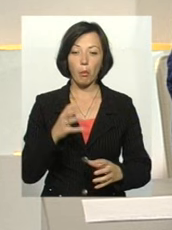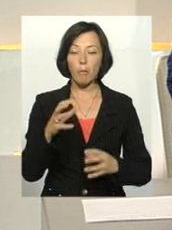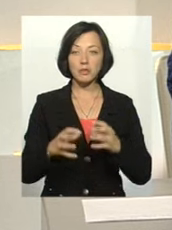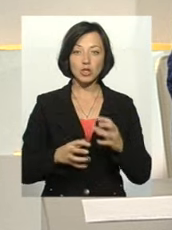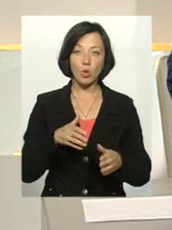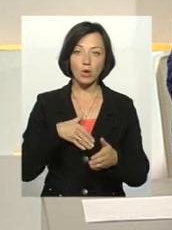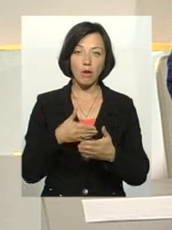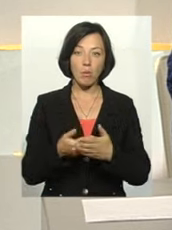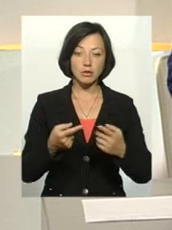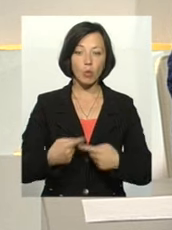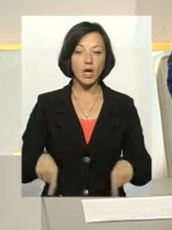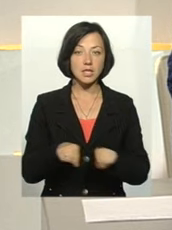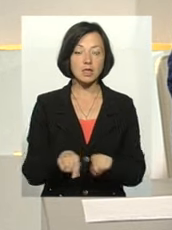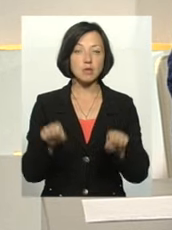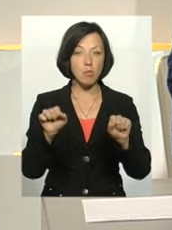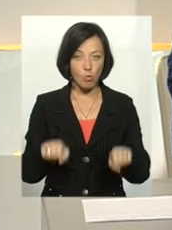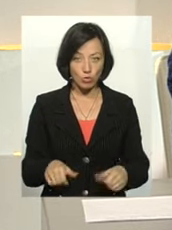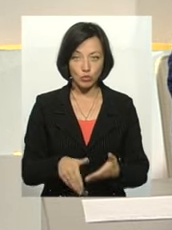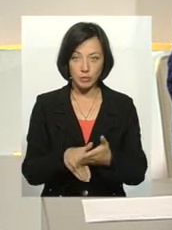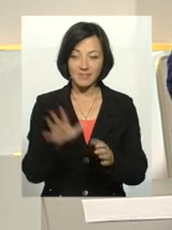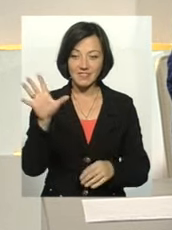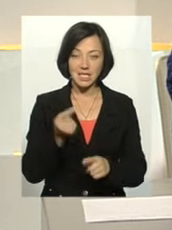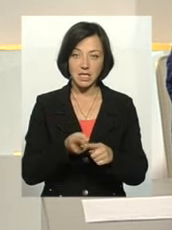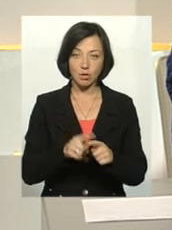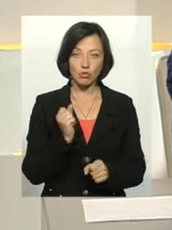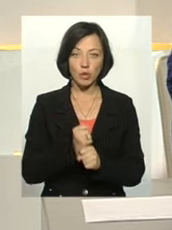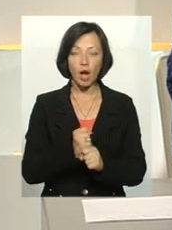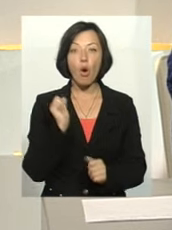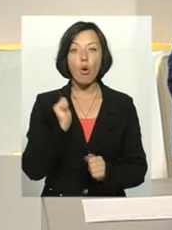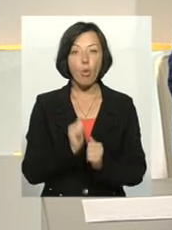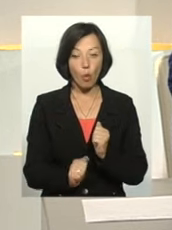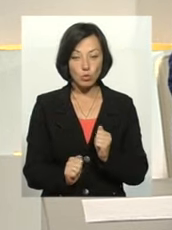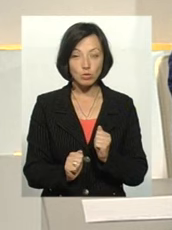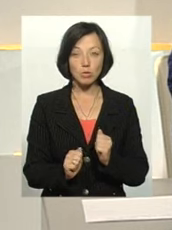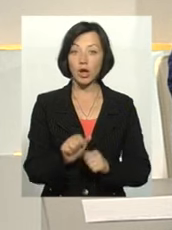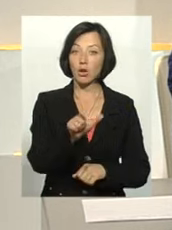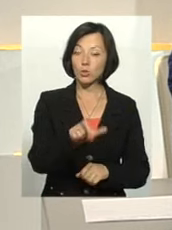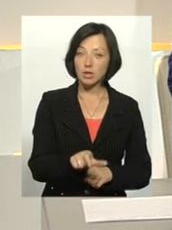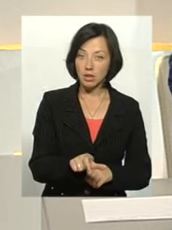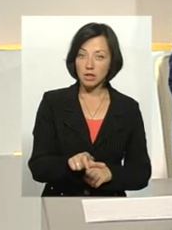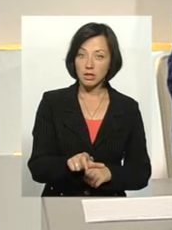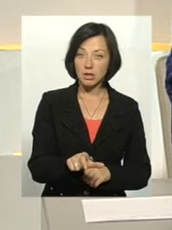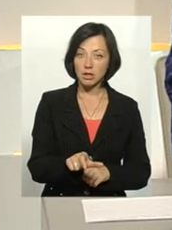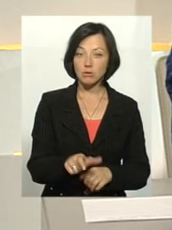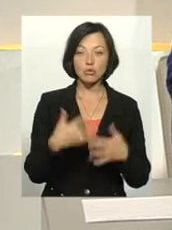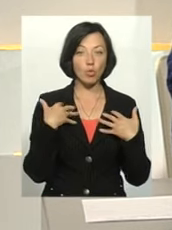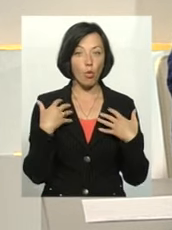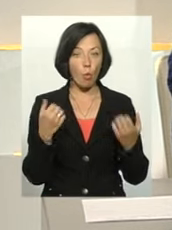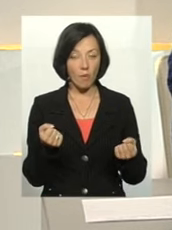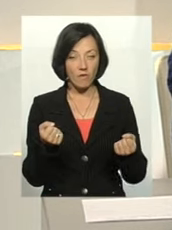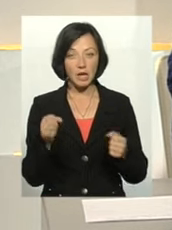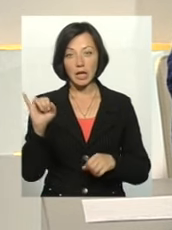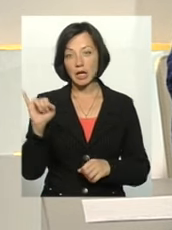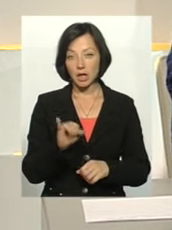громадські організації можуть допомогти це все зробити, аби кожному і людині відносно здоровій,